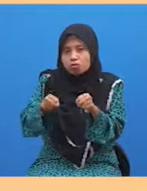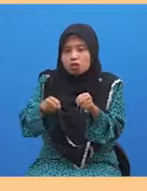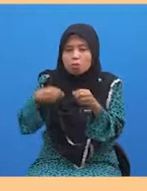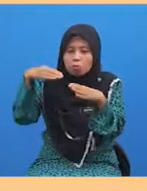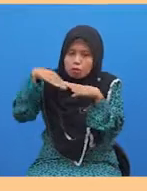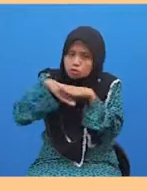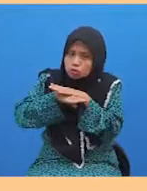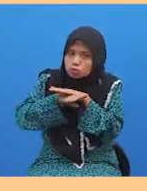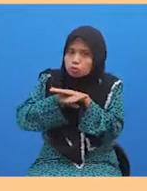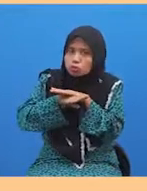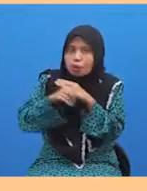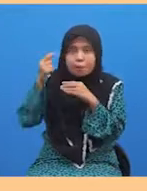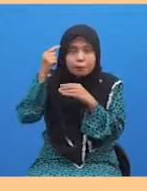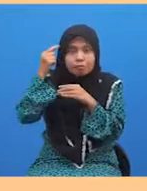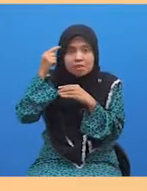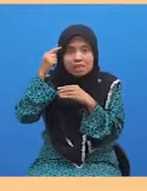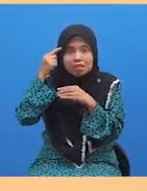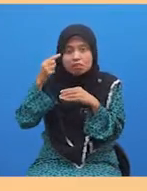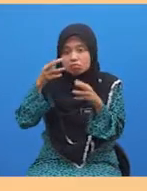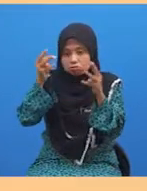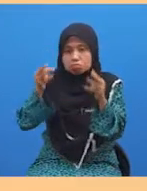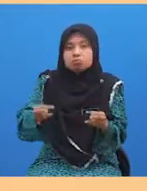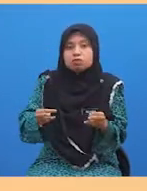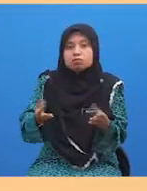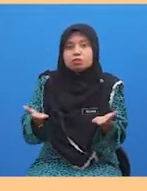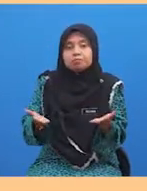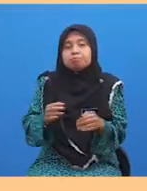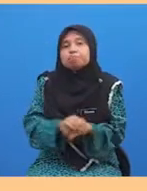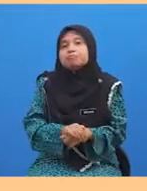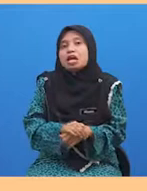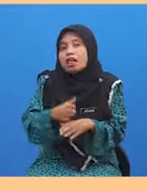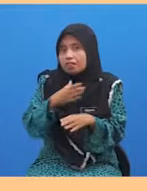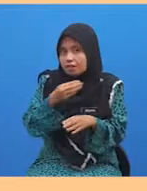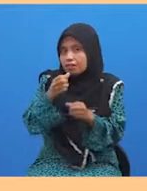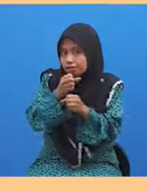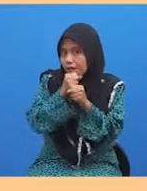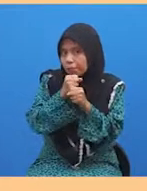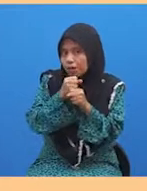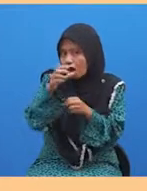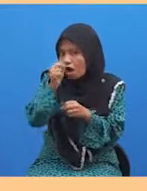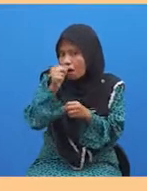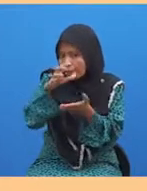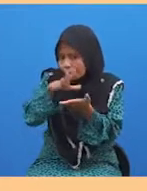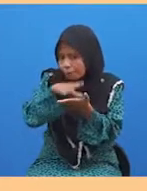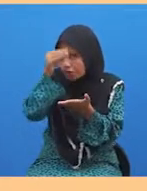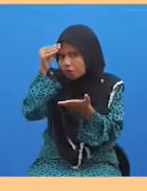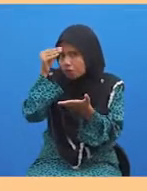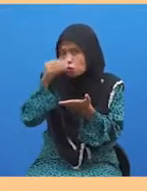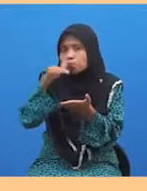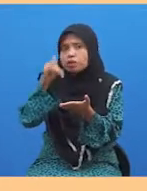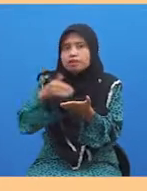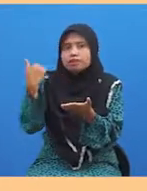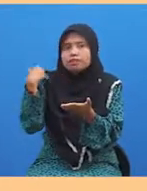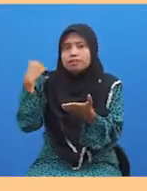menembusi pemikiran manusia dan dapat mengambil maklumat yang